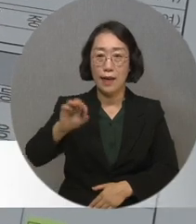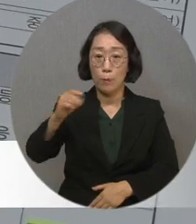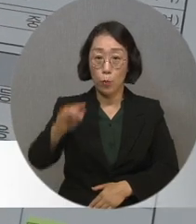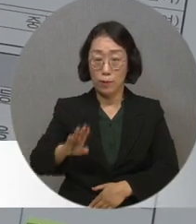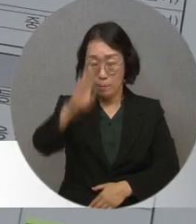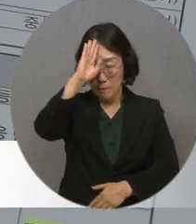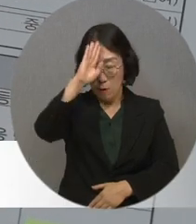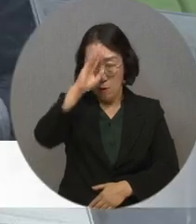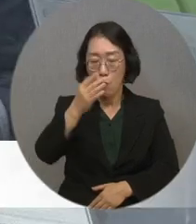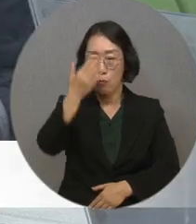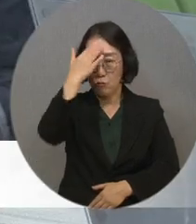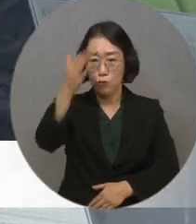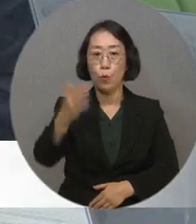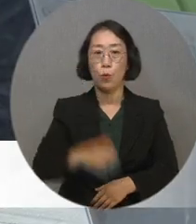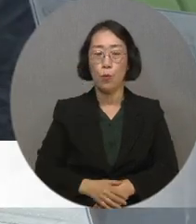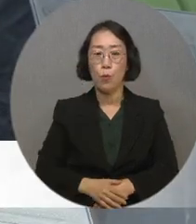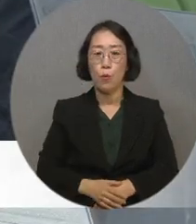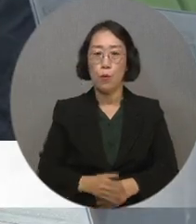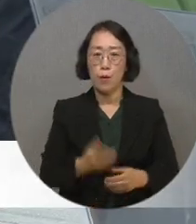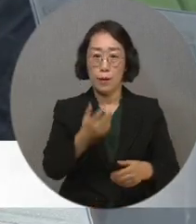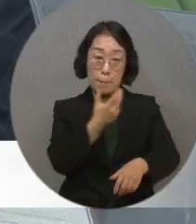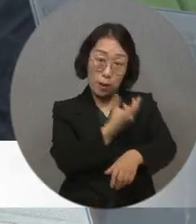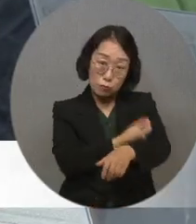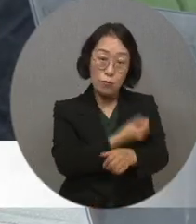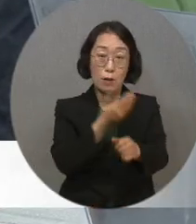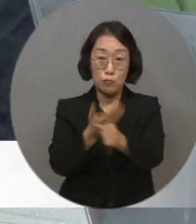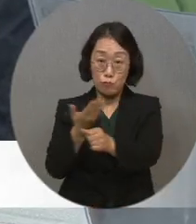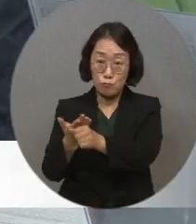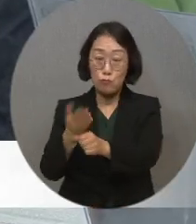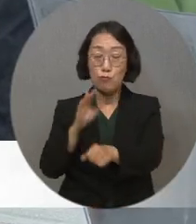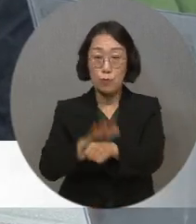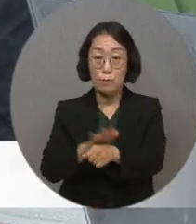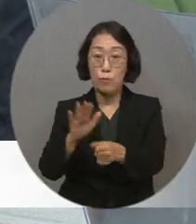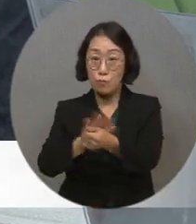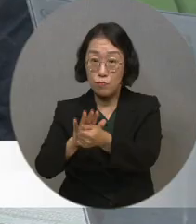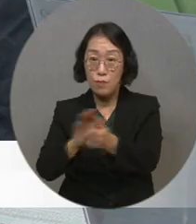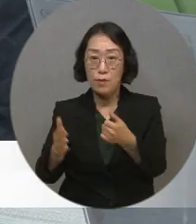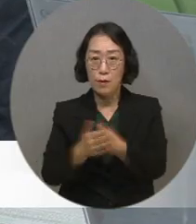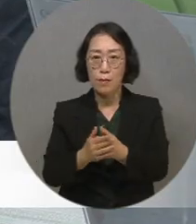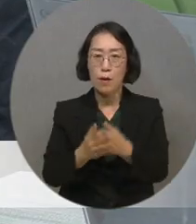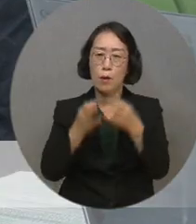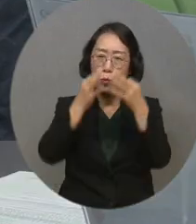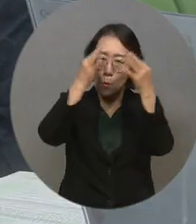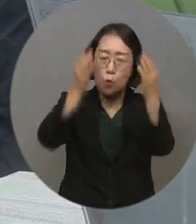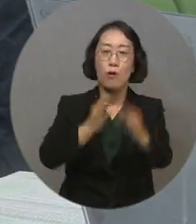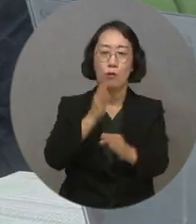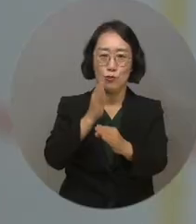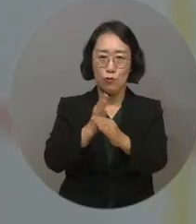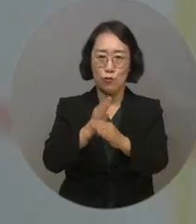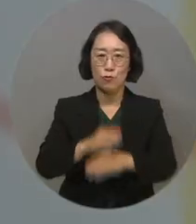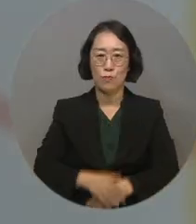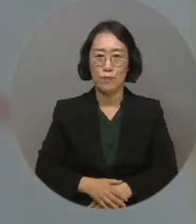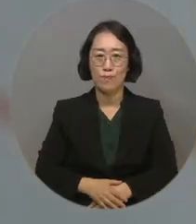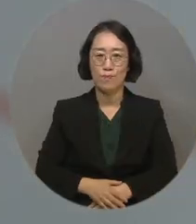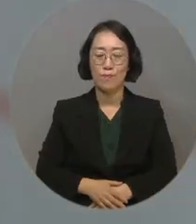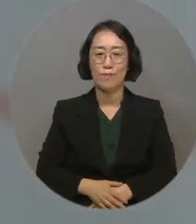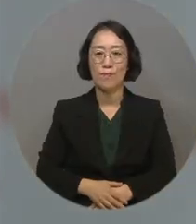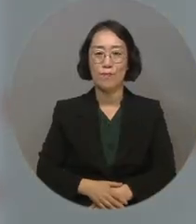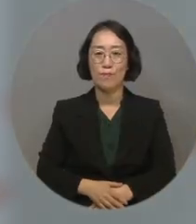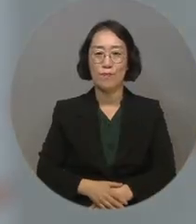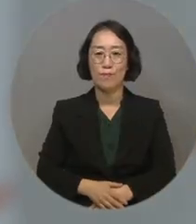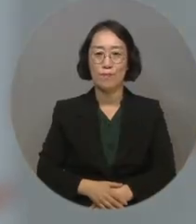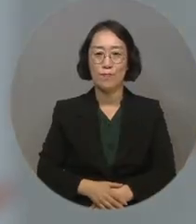예방접종을 운영하는 등 다양한 정책으로 군민 보건복지 향상을 위해 힘쓰고 있습니다. 복지TV